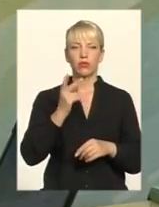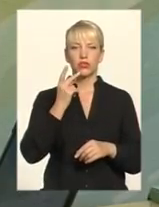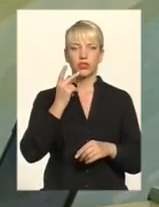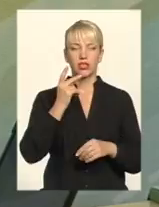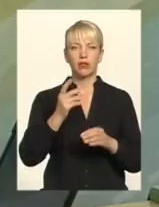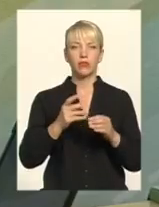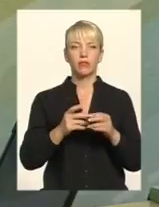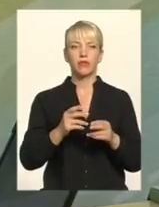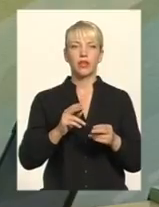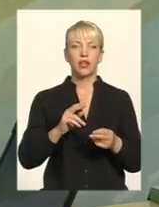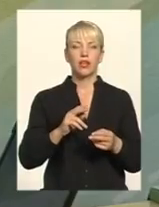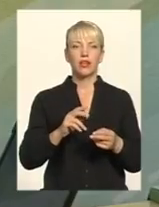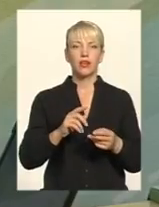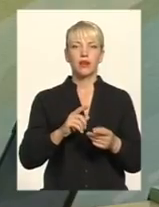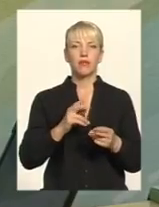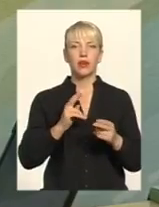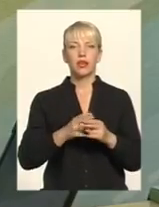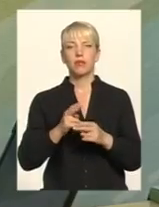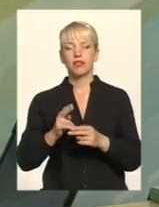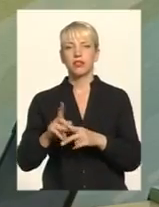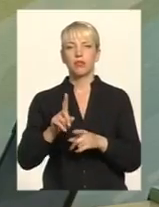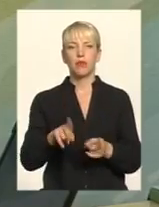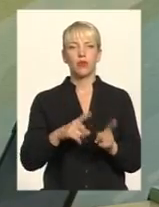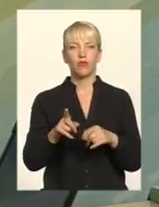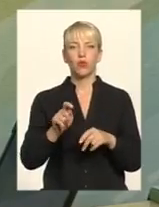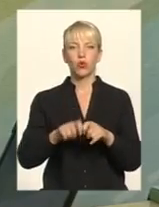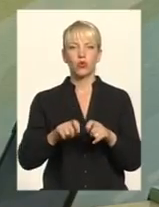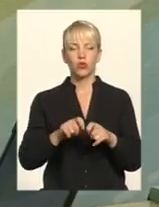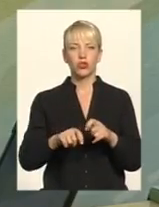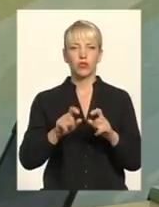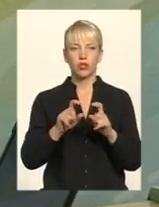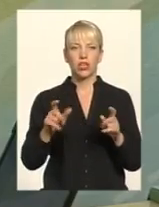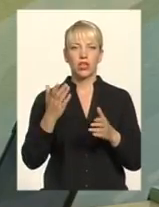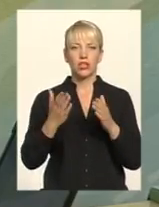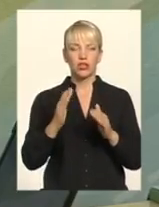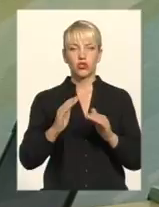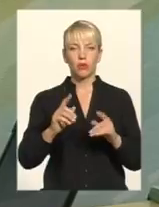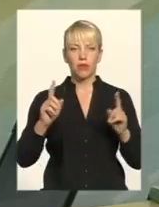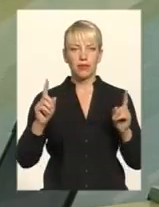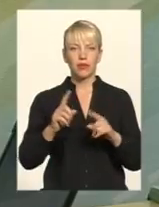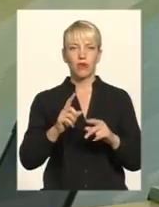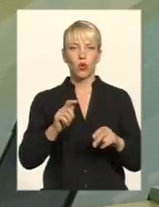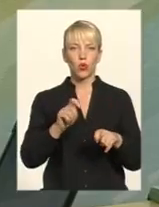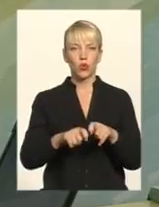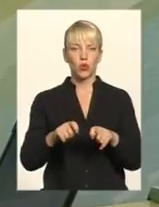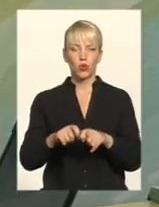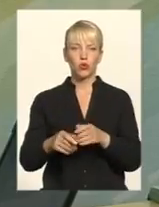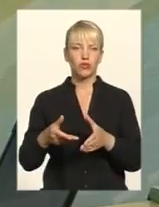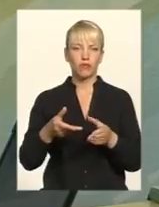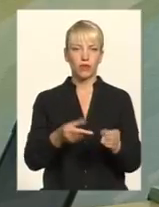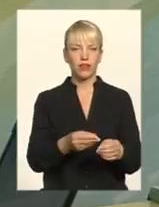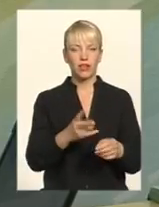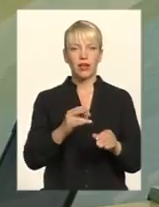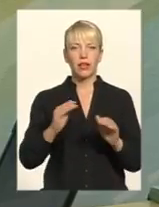постійно десь перипетії, десь переходи, контролюючі органи. Якщо зараз буде змінімізовано вплив контролюючих органів, мінімальний